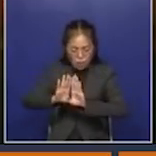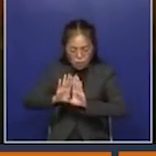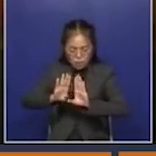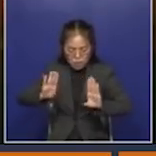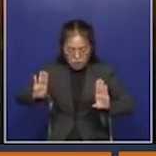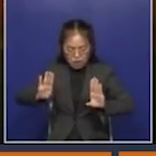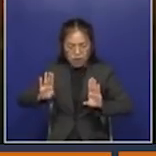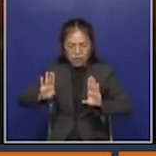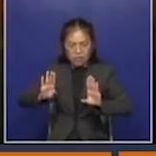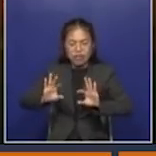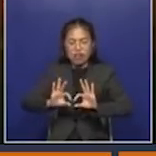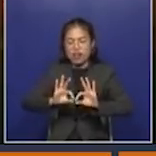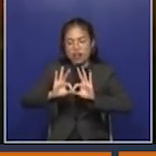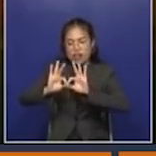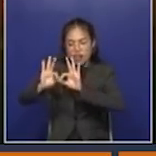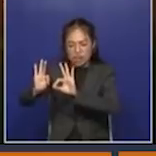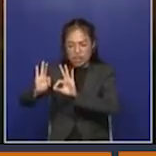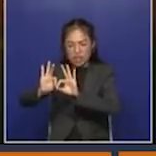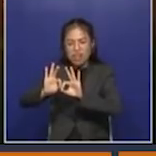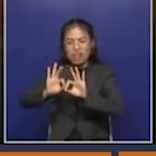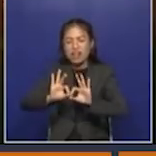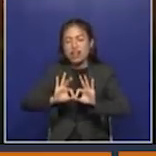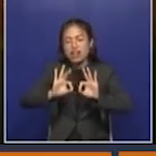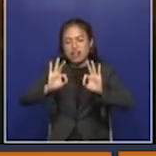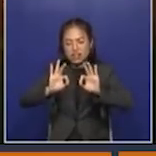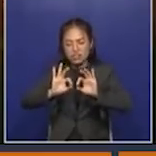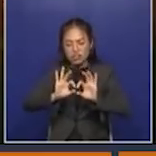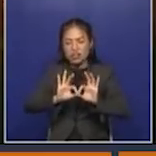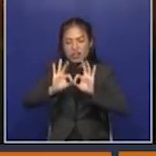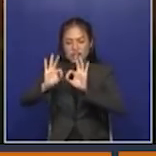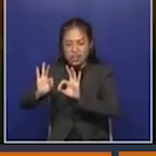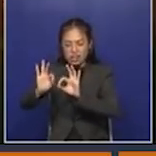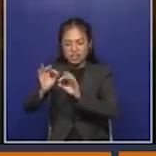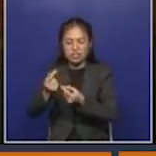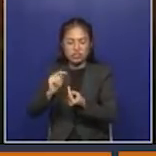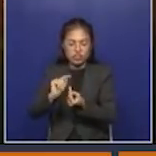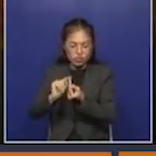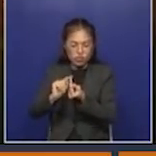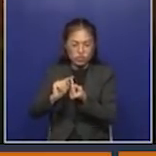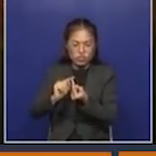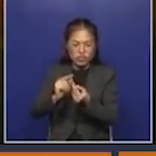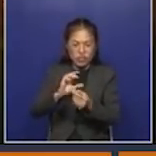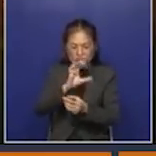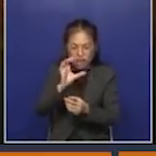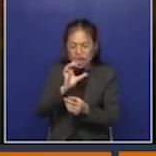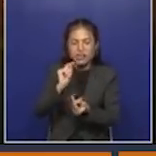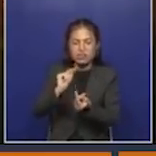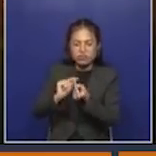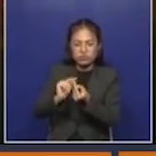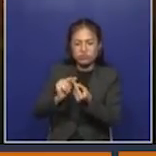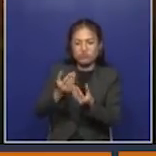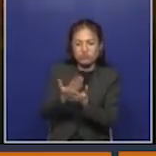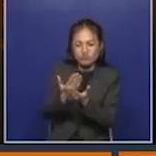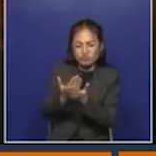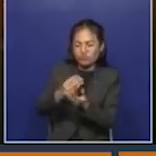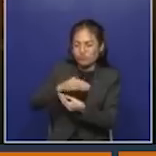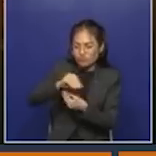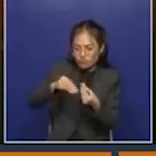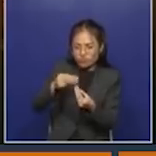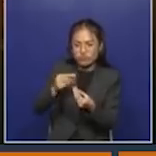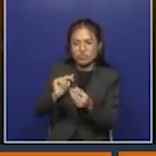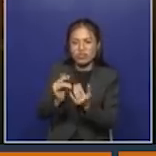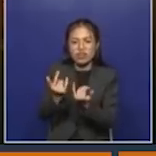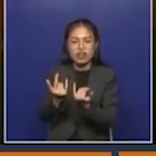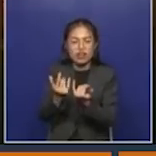ว่าคันเทียบเครื่องบินสุวรรณภูมิมีการปรับไปหารายได้ที่เป็นกิจการที่ไม่เกี่ยวกับการบินมากขึ้นนะคะแต่สลับกรมท่าอากาศยาน